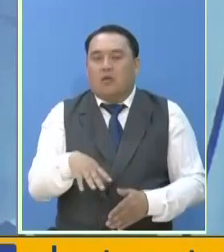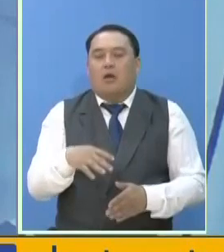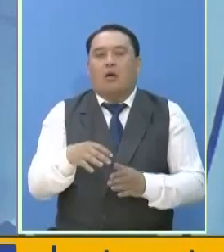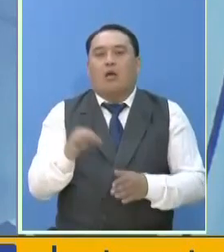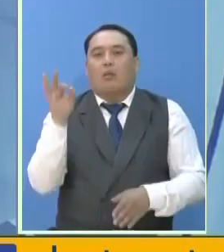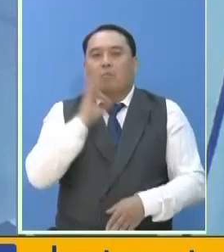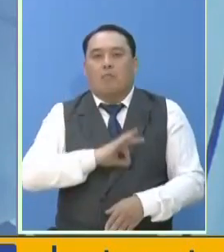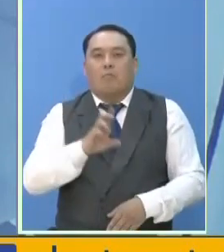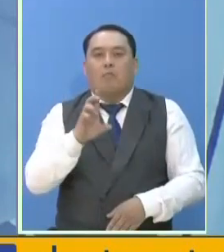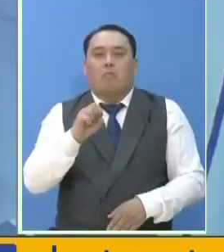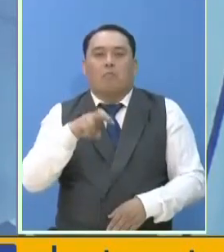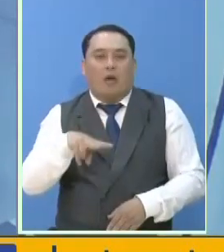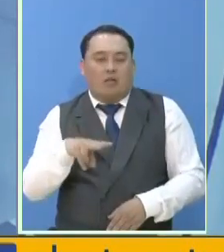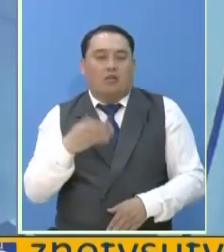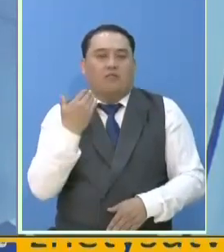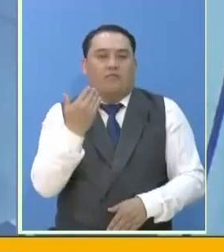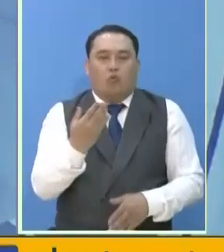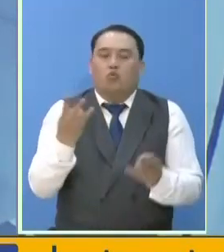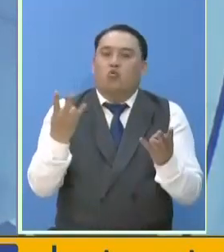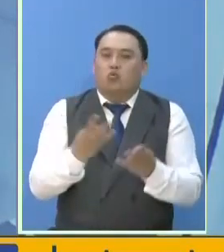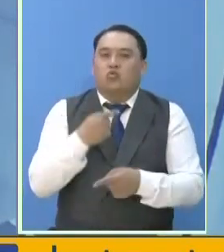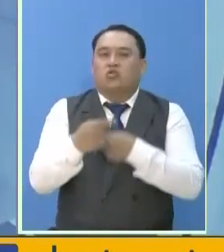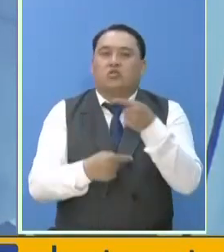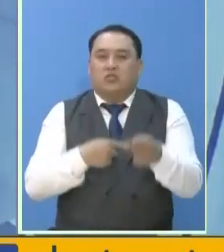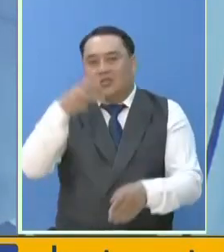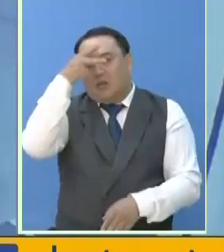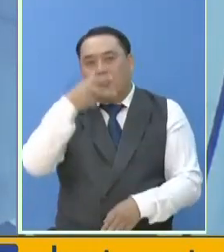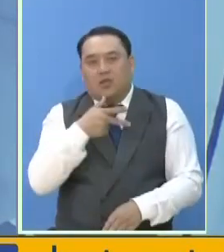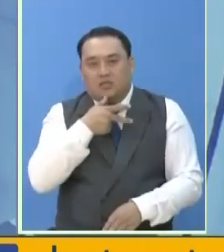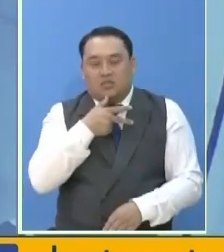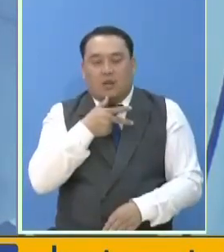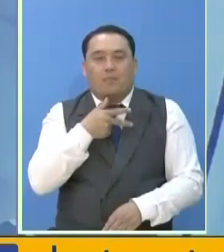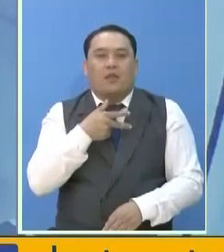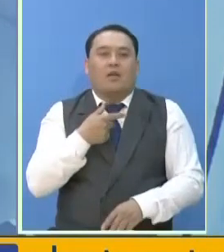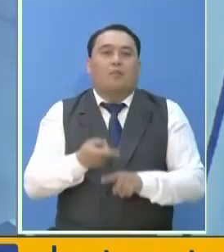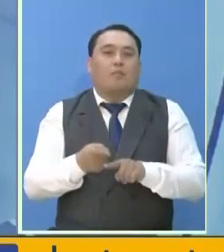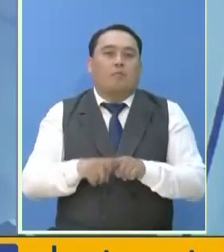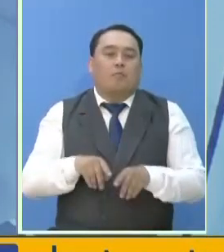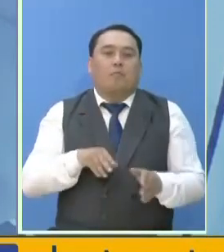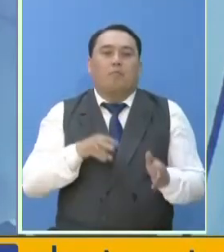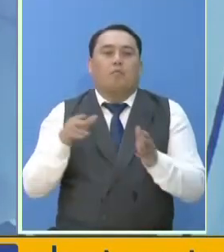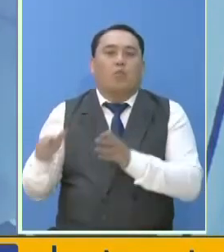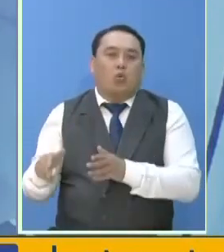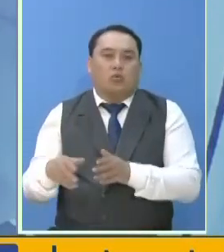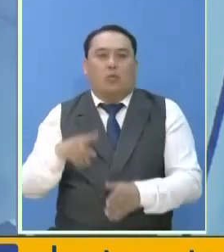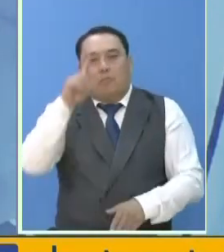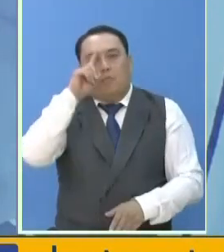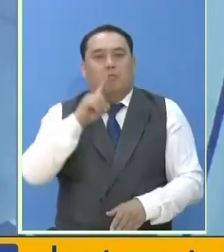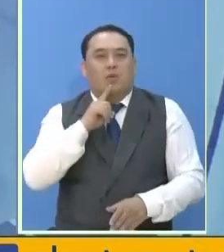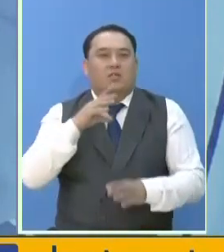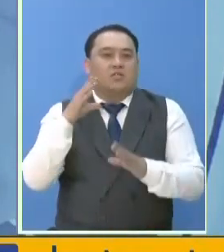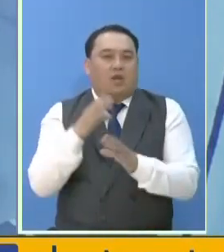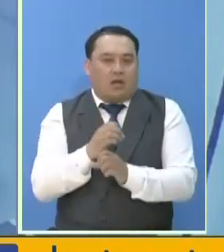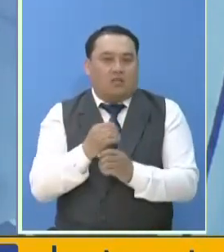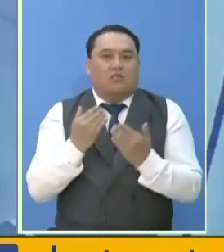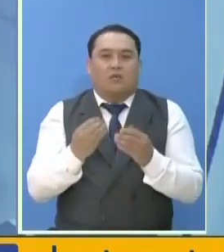необходимое количество баллов, то ему нужно было через 3 месяца пересдавать. Потом этот срок сократили до месяца, а в настоящее